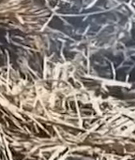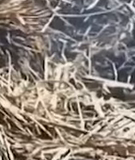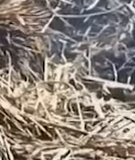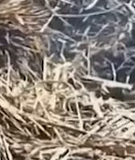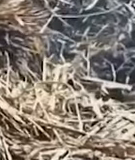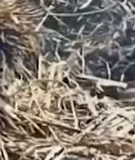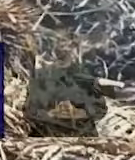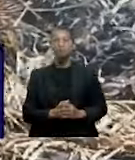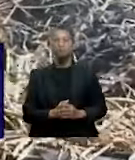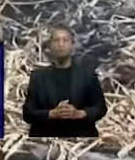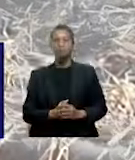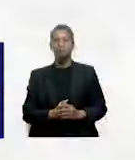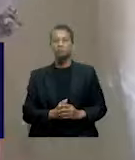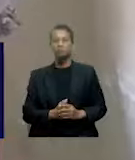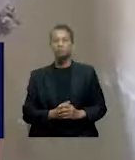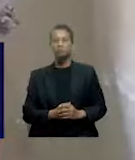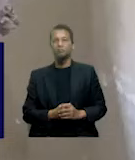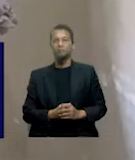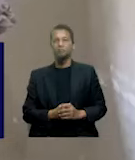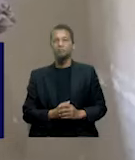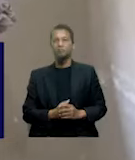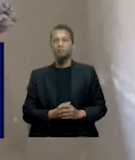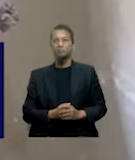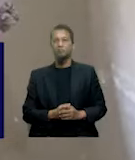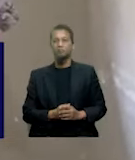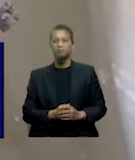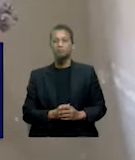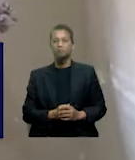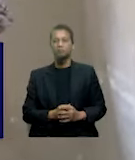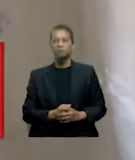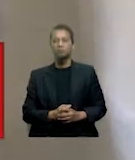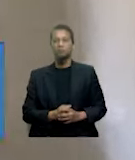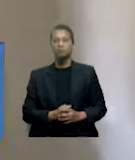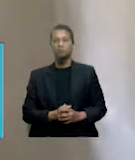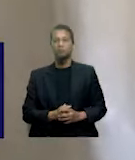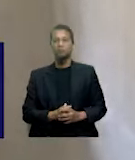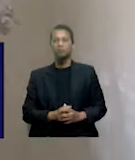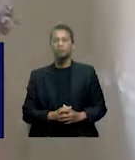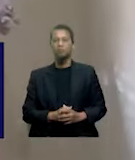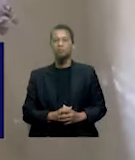memadamkan api dengan alat seadanya. Pelaku telah diamankan mengaku khilaf dan meminta maaf.